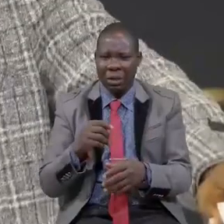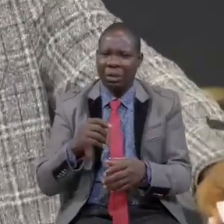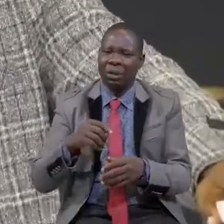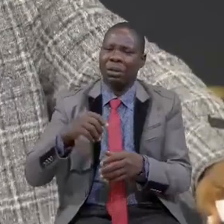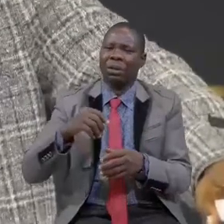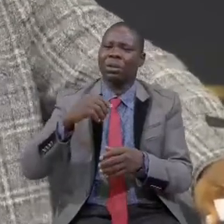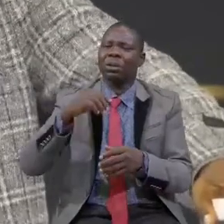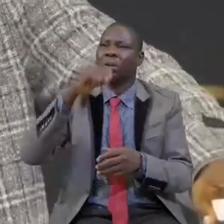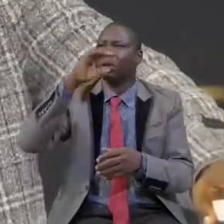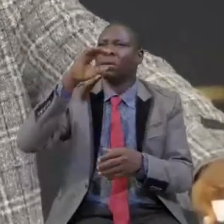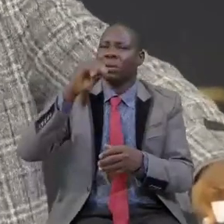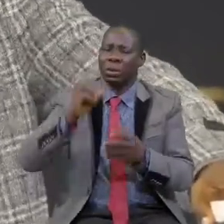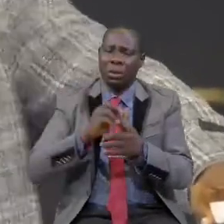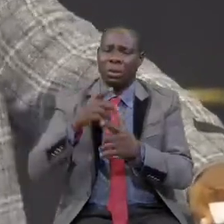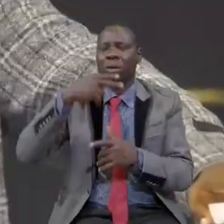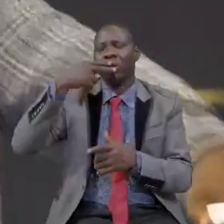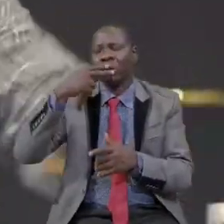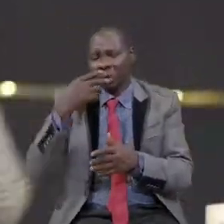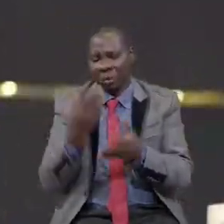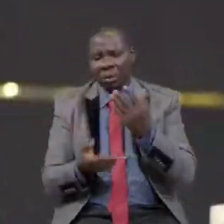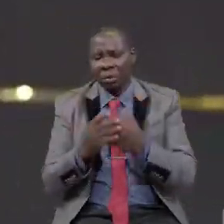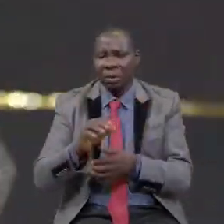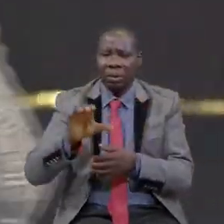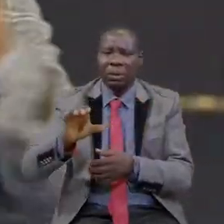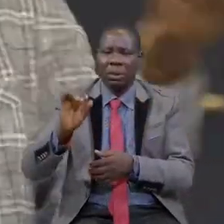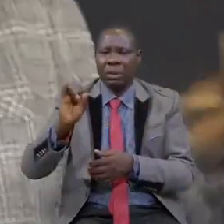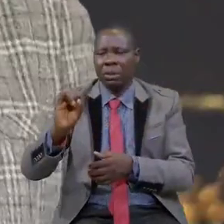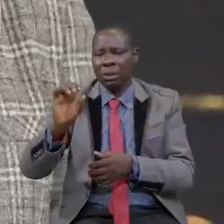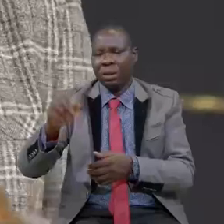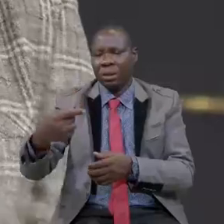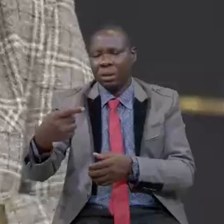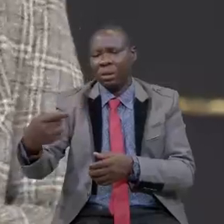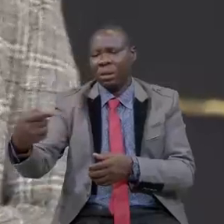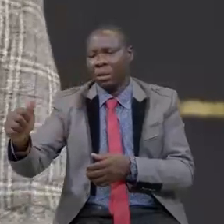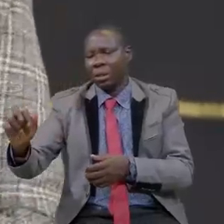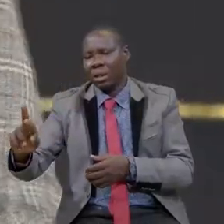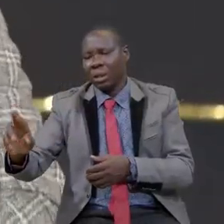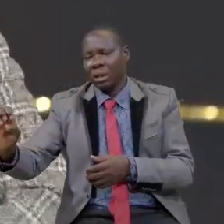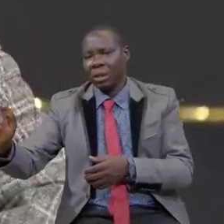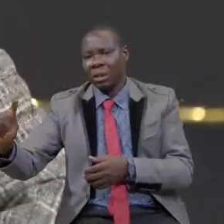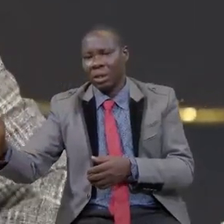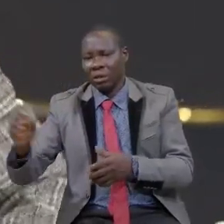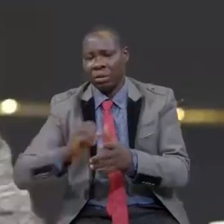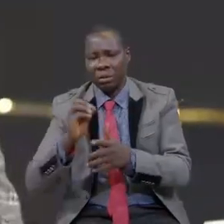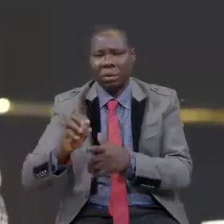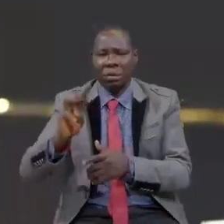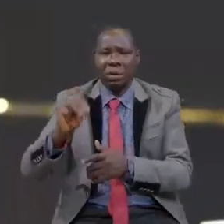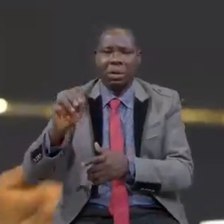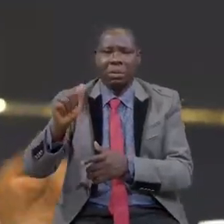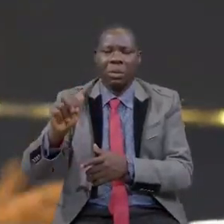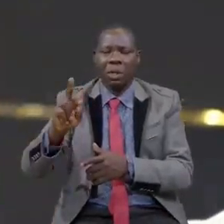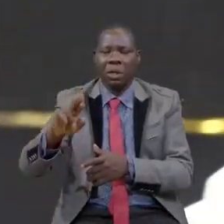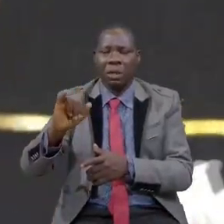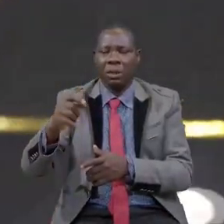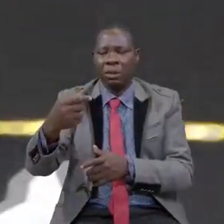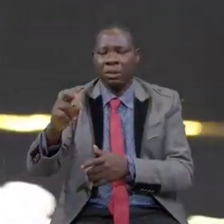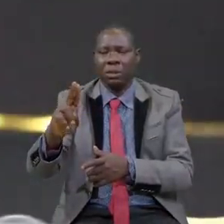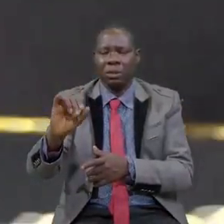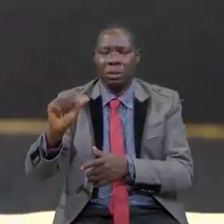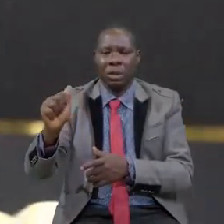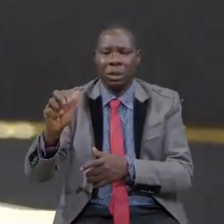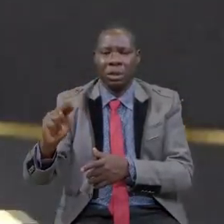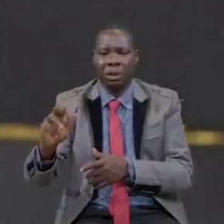fumes l'ordinaire ou tu fumes marijuana ou quoi que ce soit, ça va te disqualifier du royaume de Dieu. Et